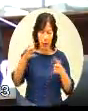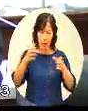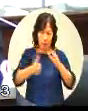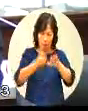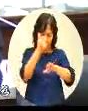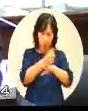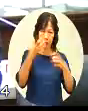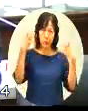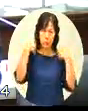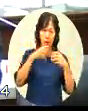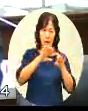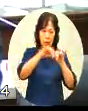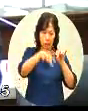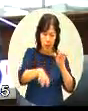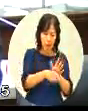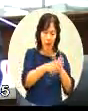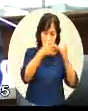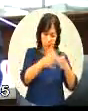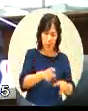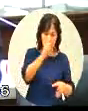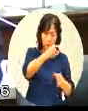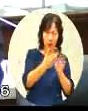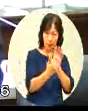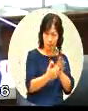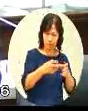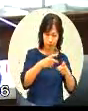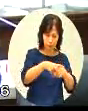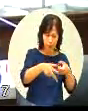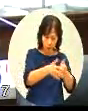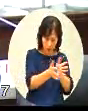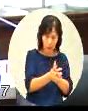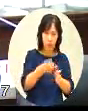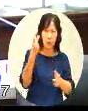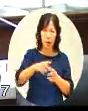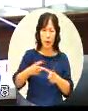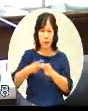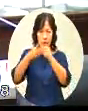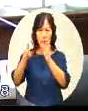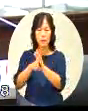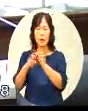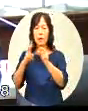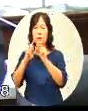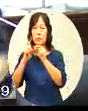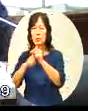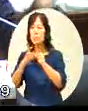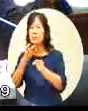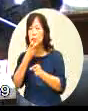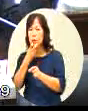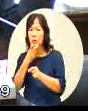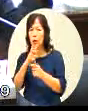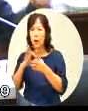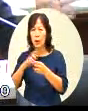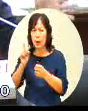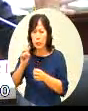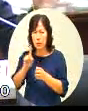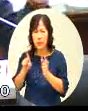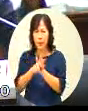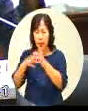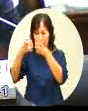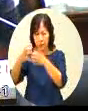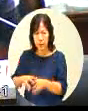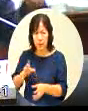不管是地方要成立一个防疫基金，第二个我们觉得在中央我们怎么样去把成